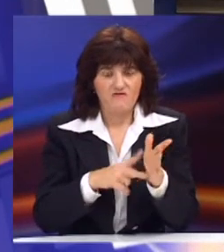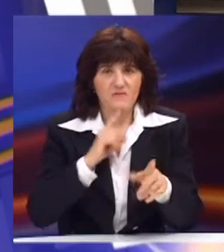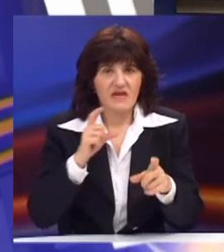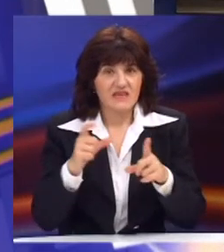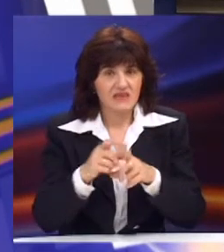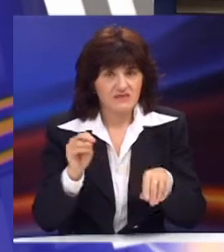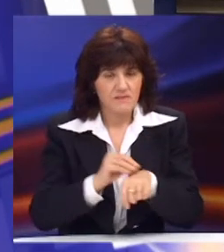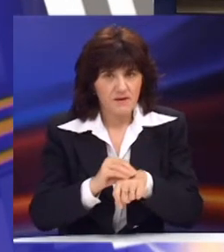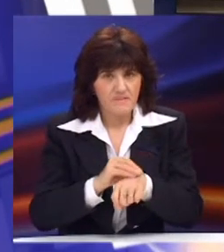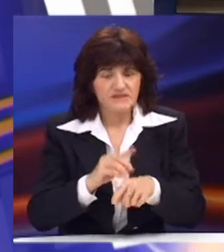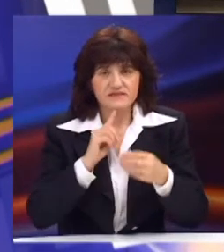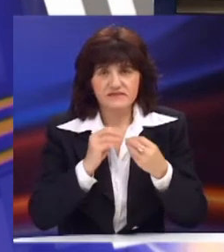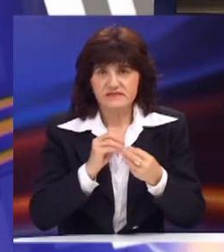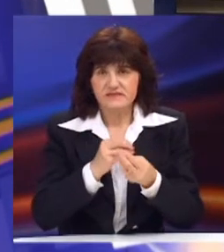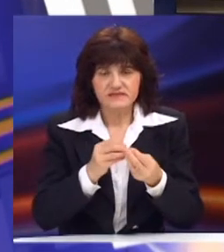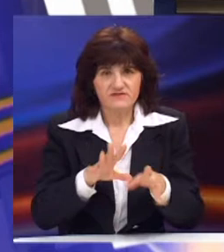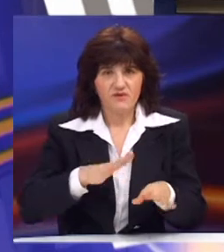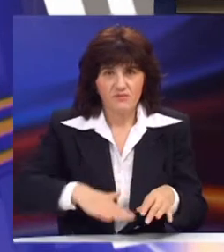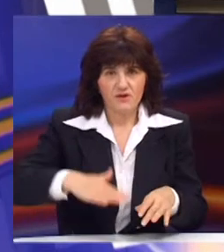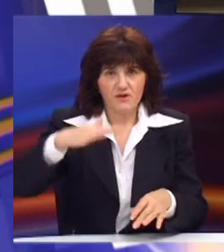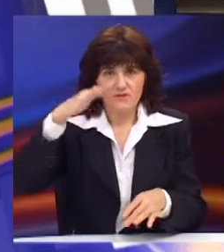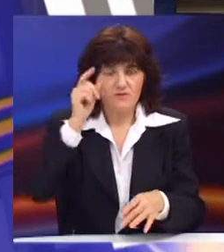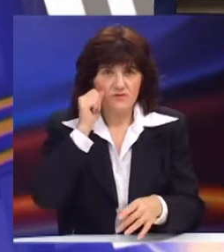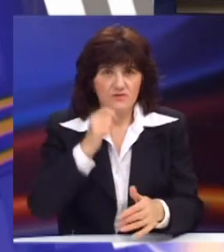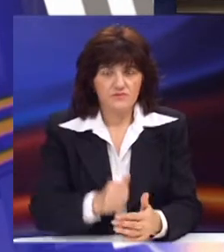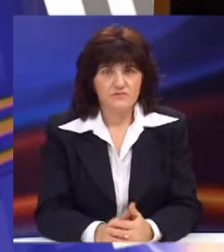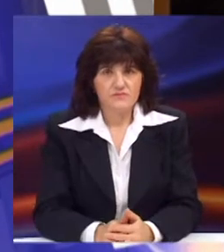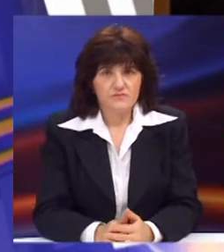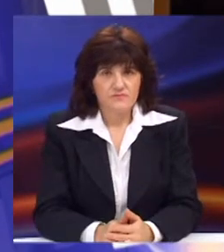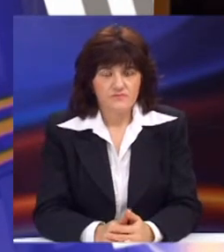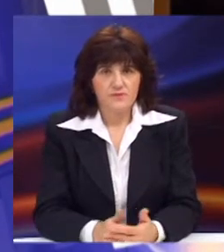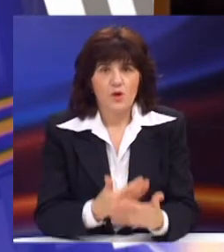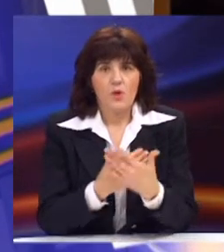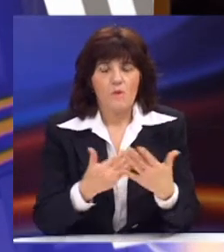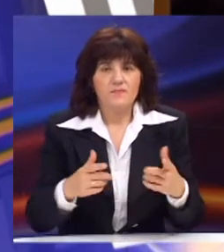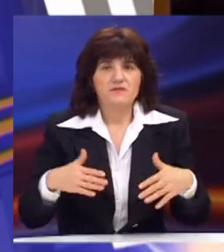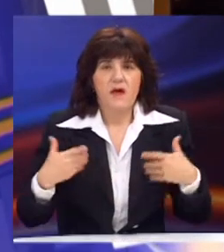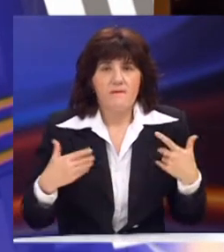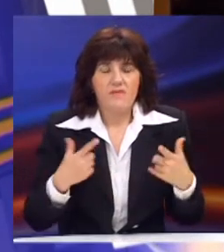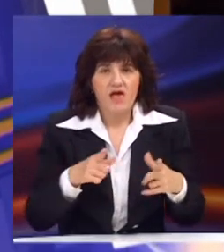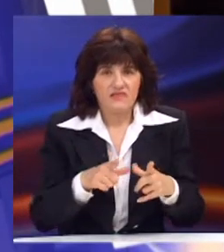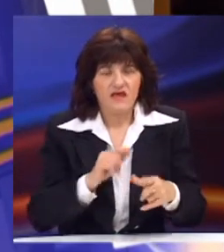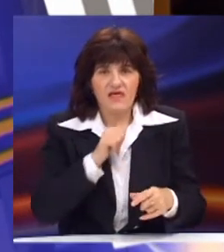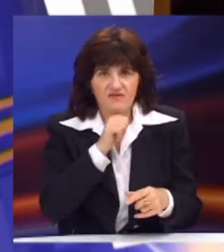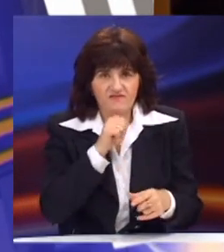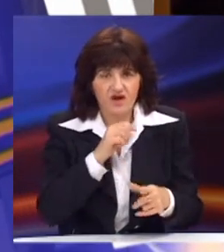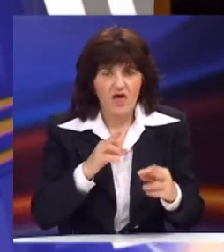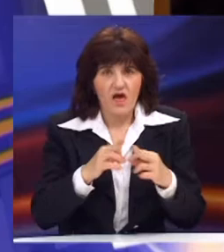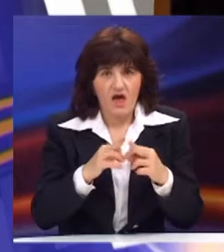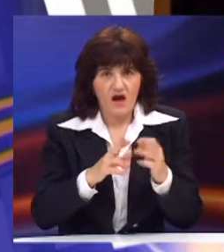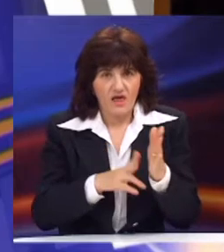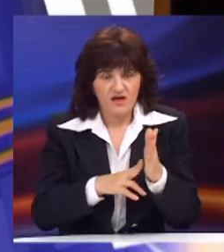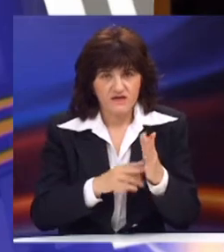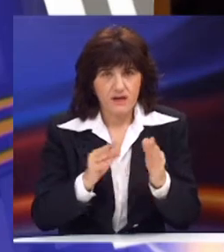tokom novembra i decembra, a namijenjeni su svim uzrasnim grupama. Umetnici Mladen Bizumić, Ivana